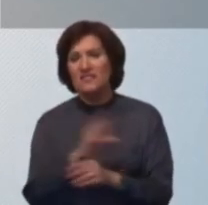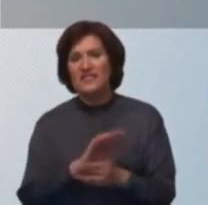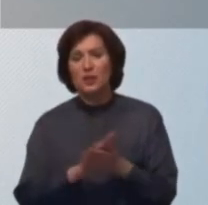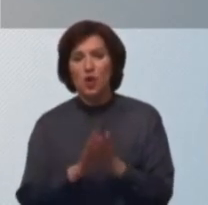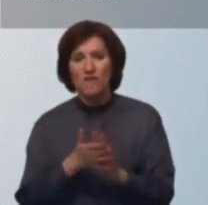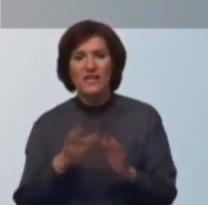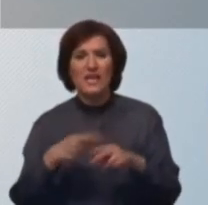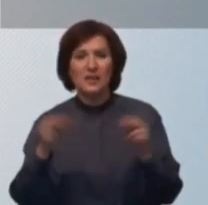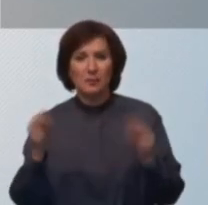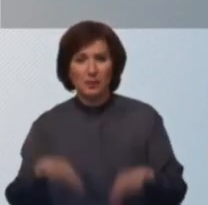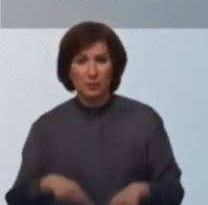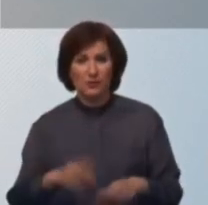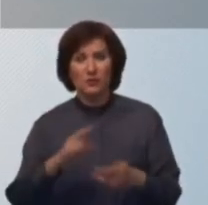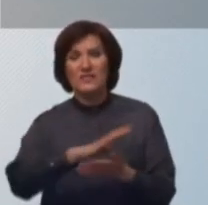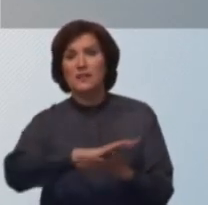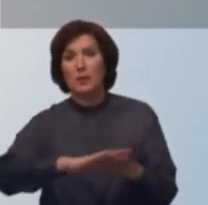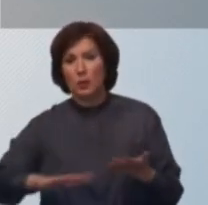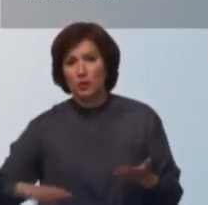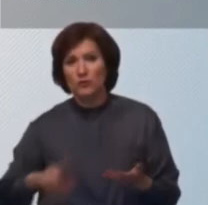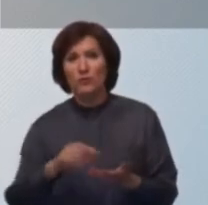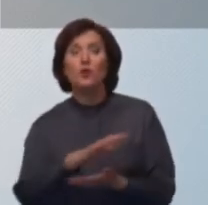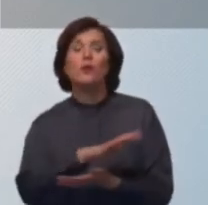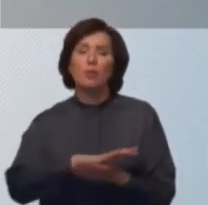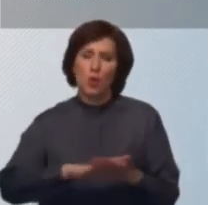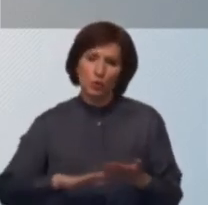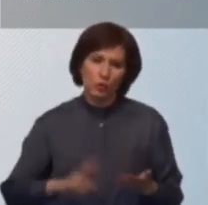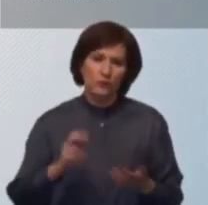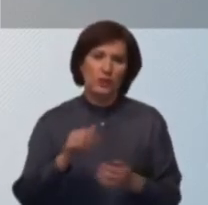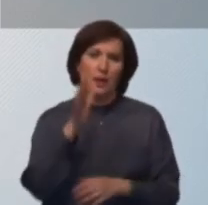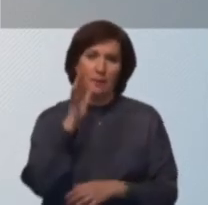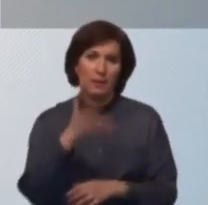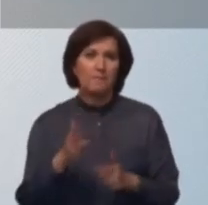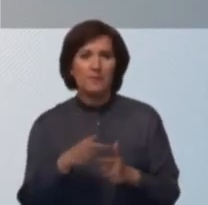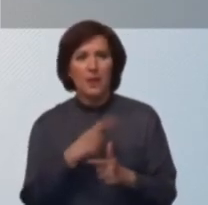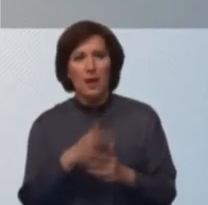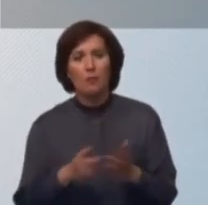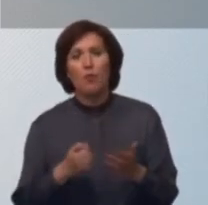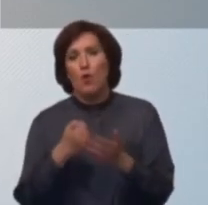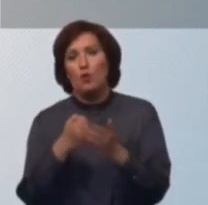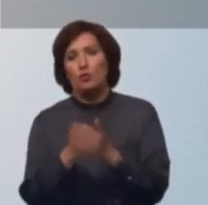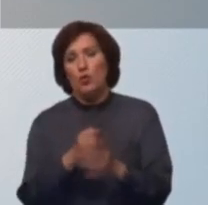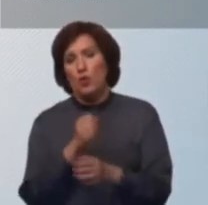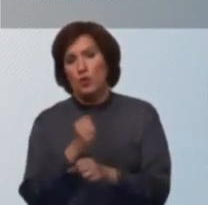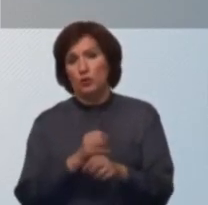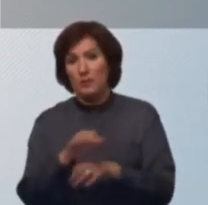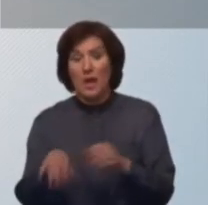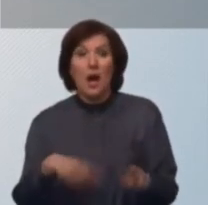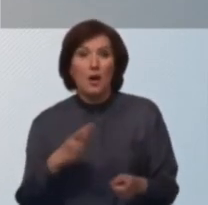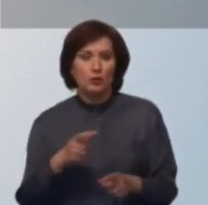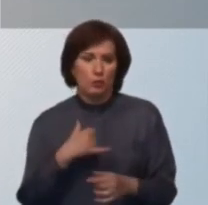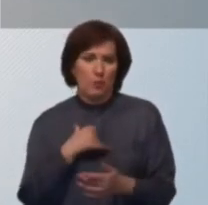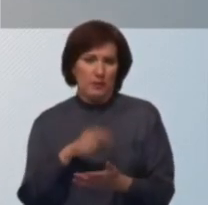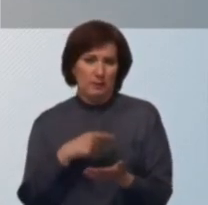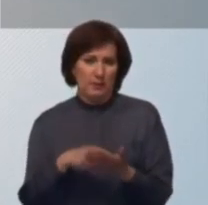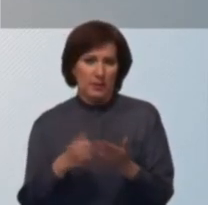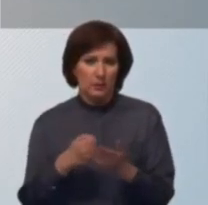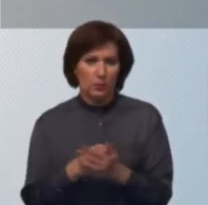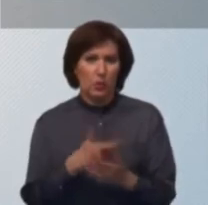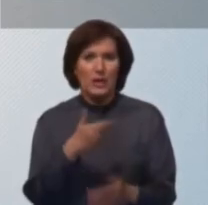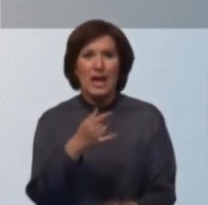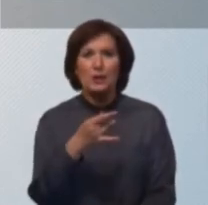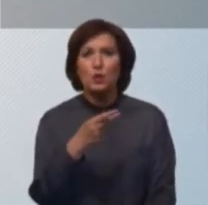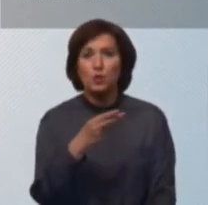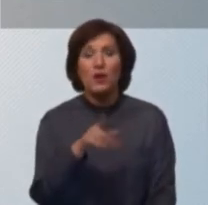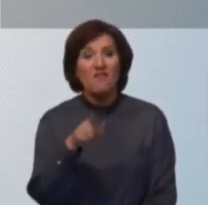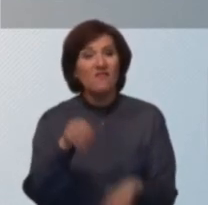які підписувались на продовження, вони продовжуються на 5 років або до розробки схеми. А чому тоді, в мене питання до Юрія Гранатурова,